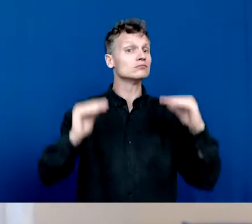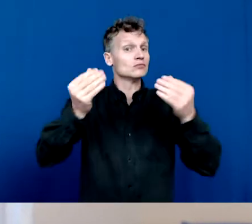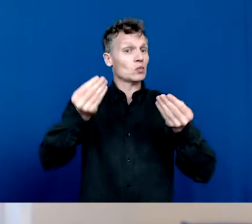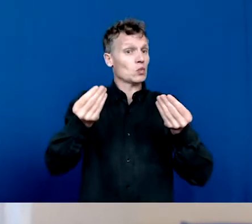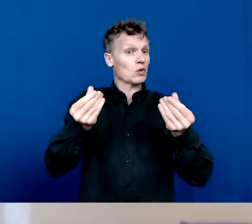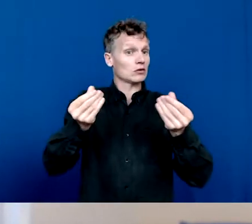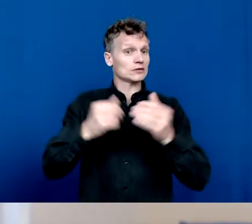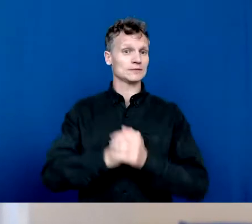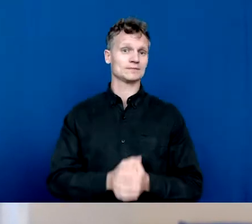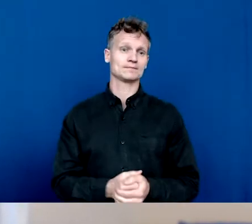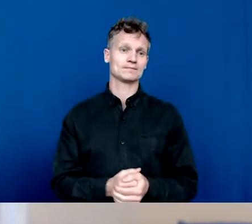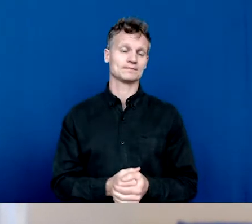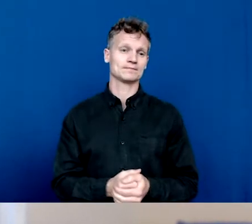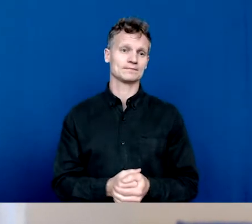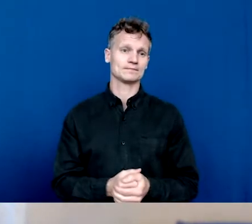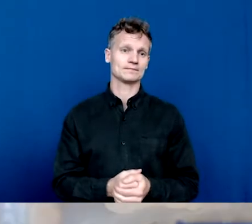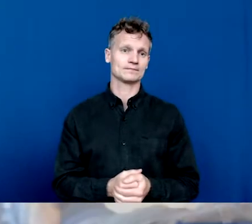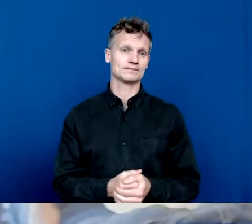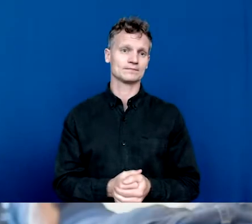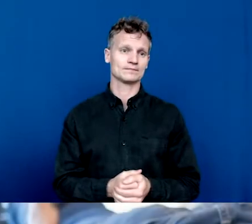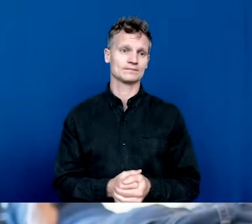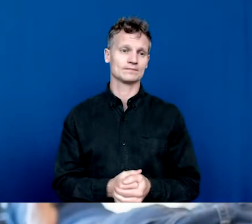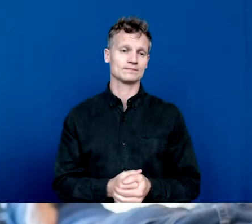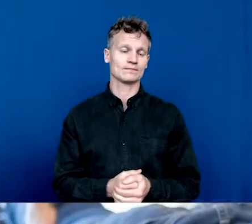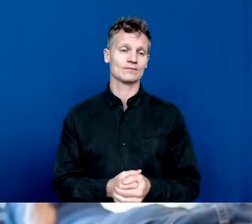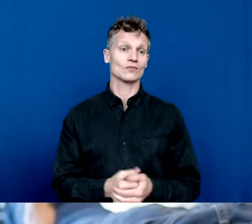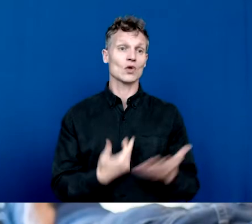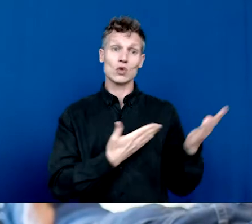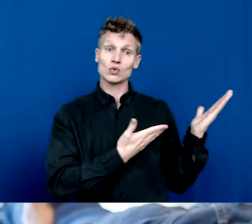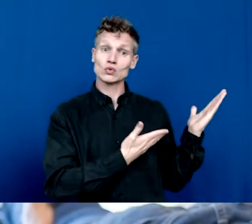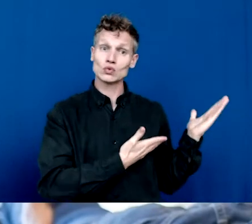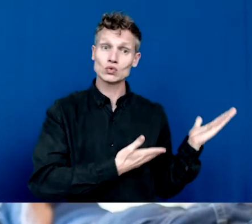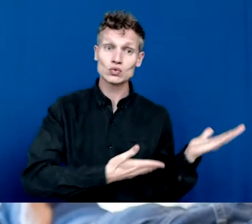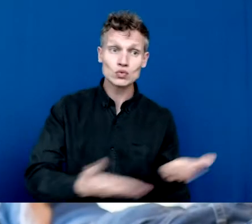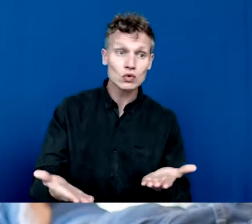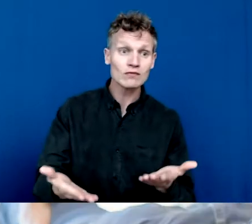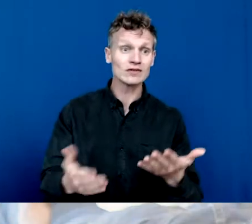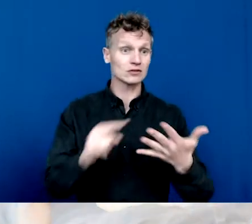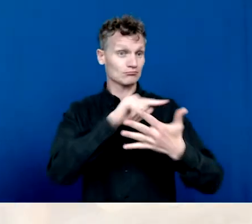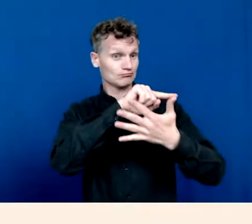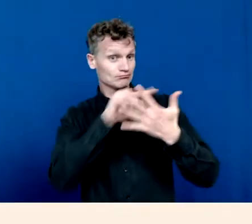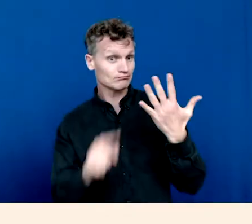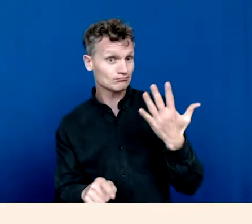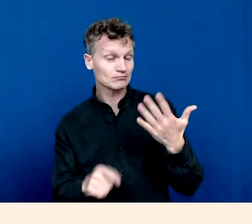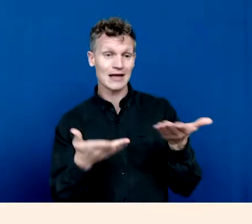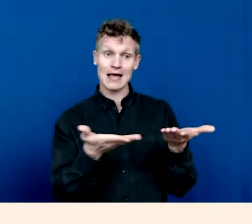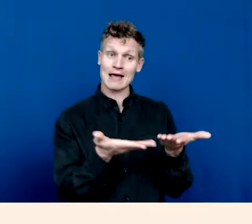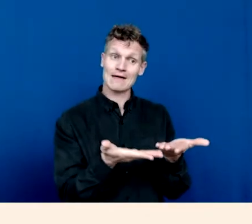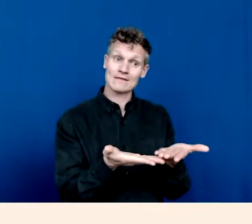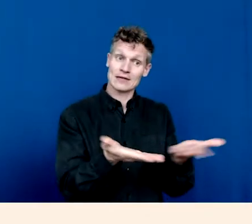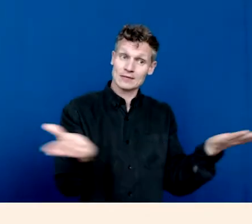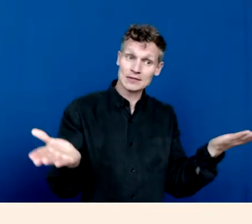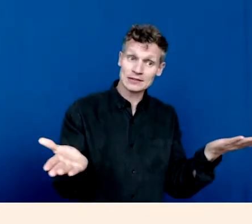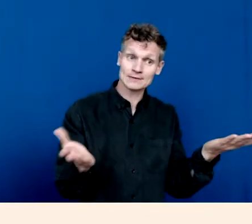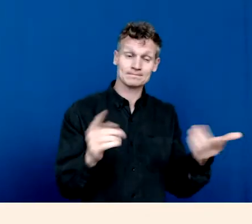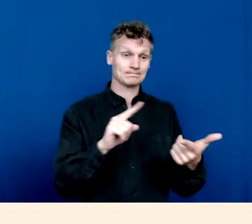d'autres qualités. Les critères de prestation de services en matière de